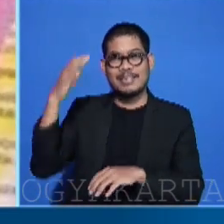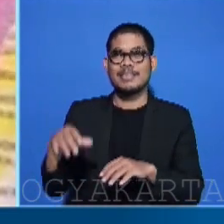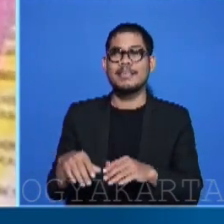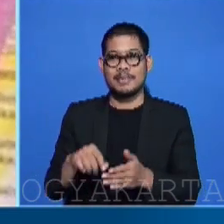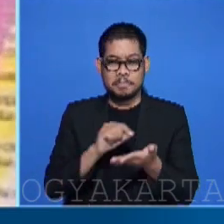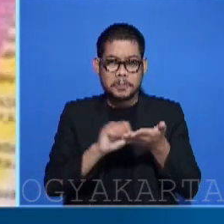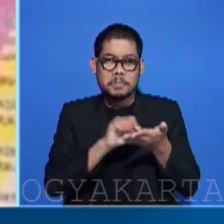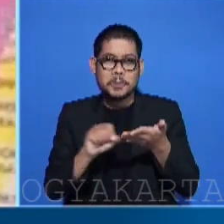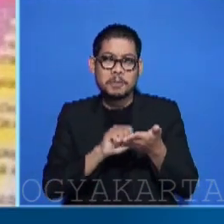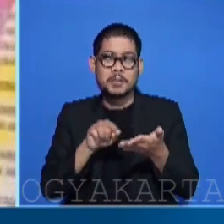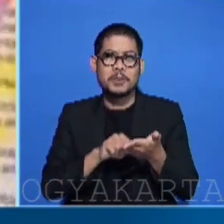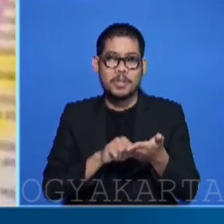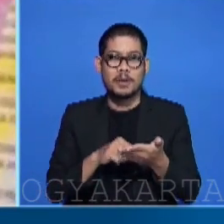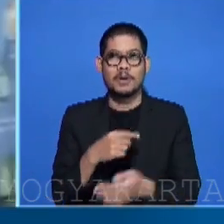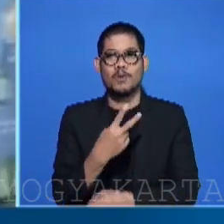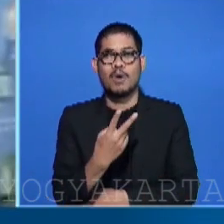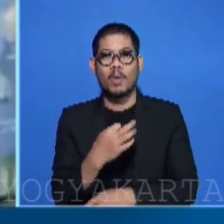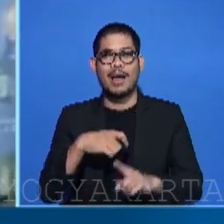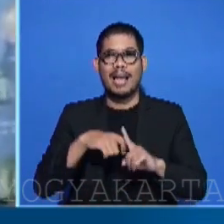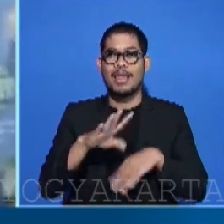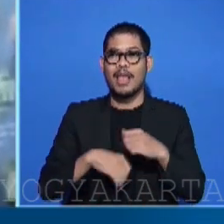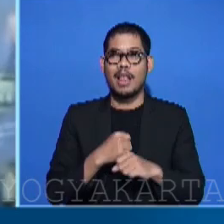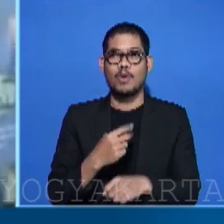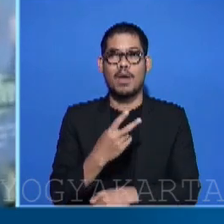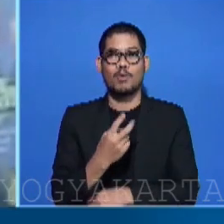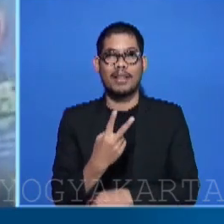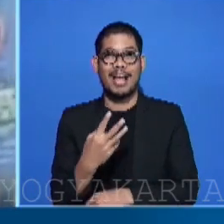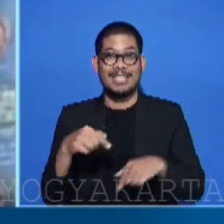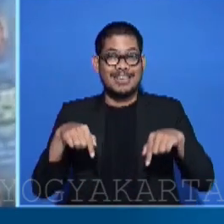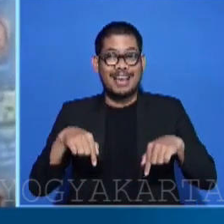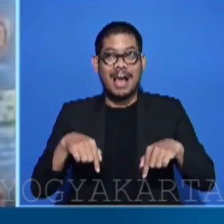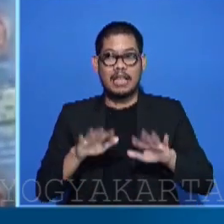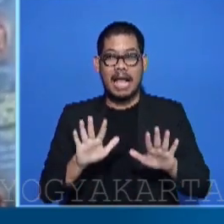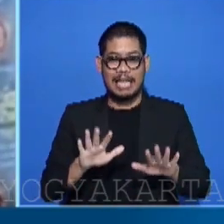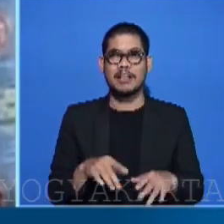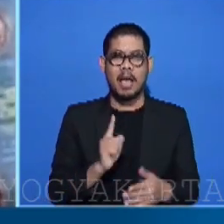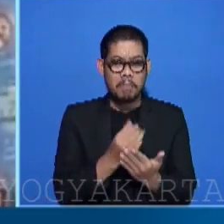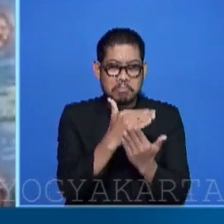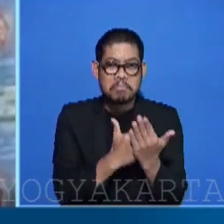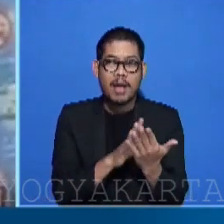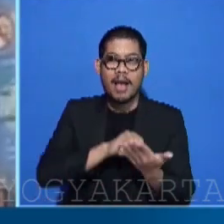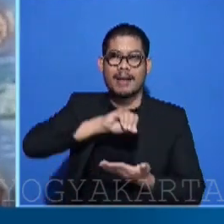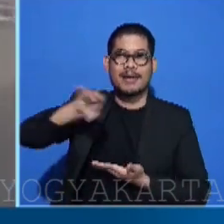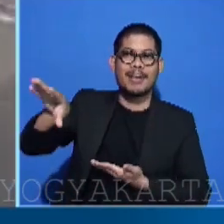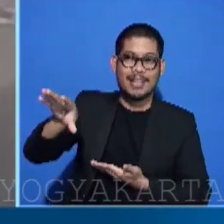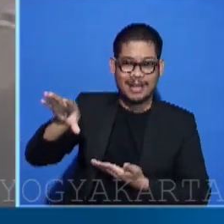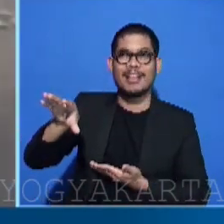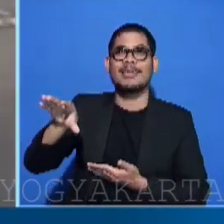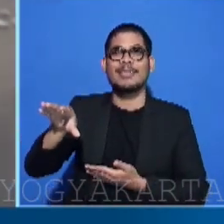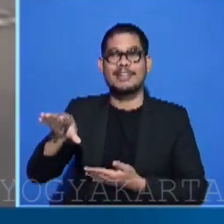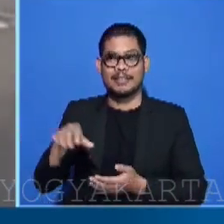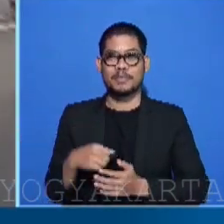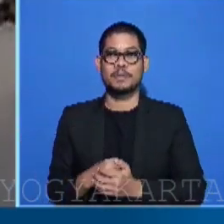yang berangkat transmigrasi tahun 2023 ini akan dikirim ke Penukal Abab Lematang Ilir Bali